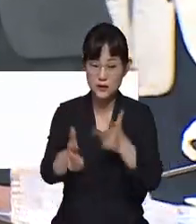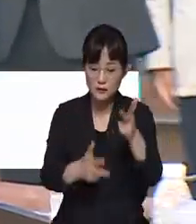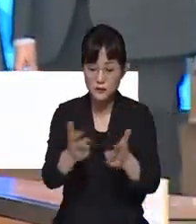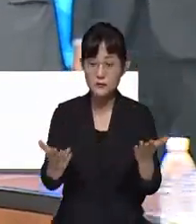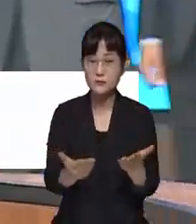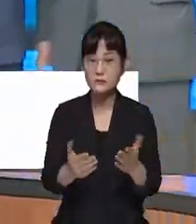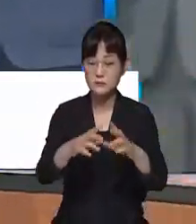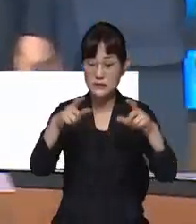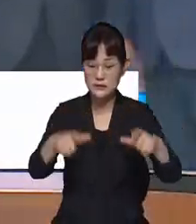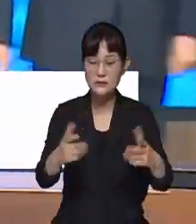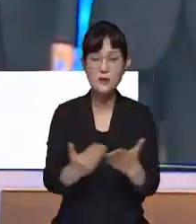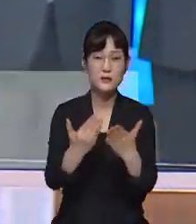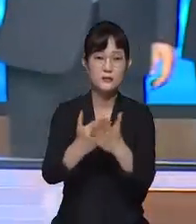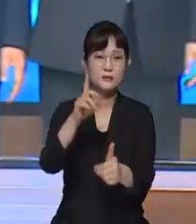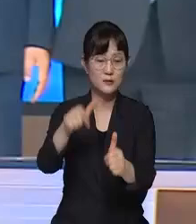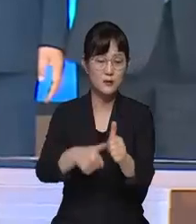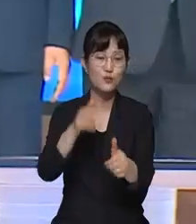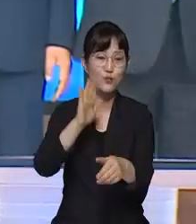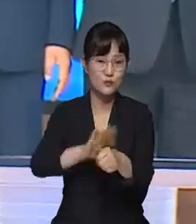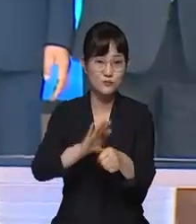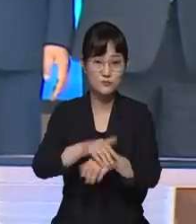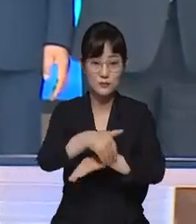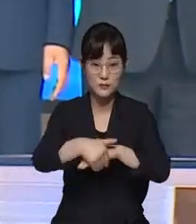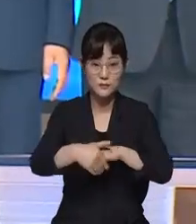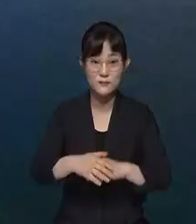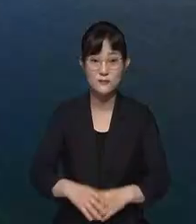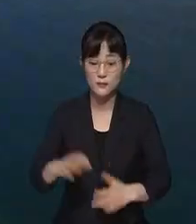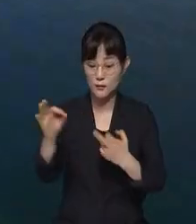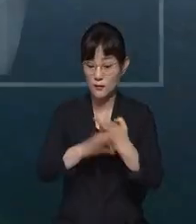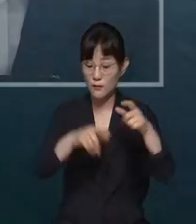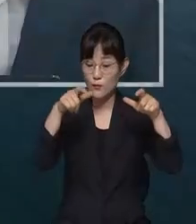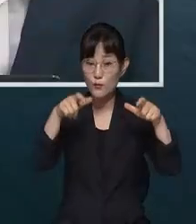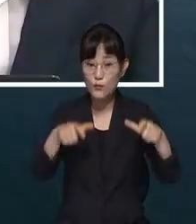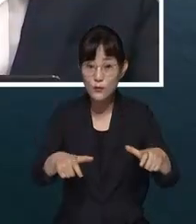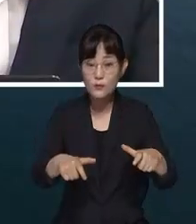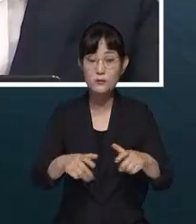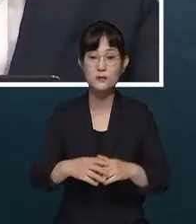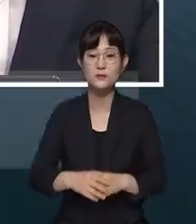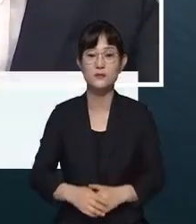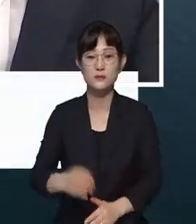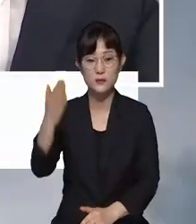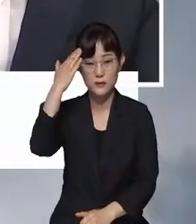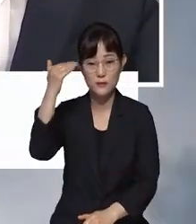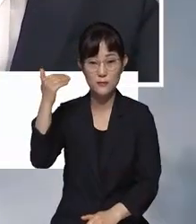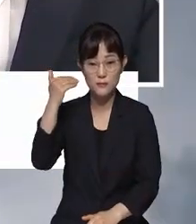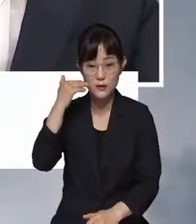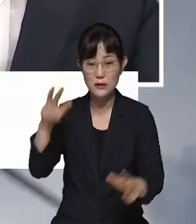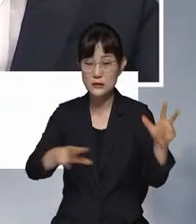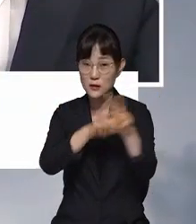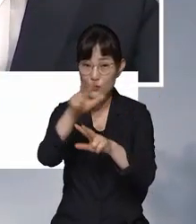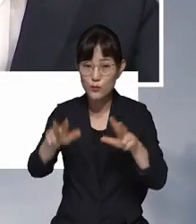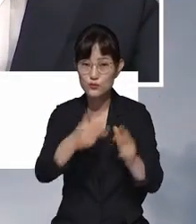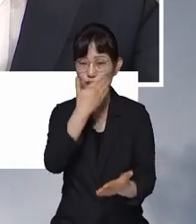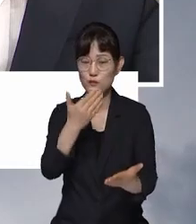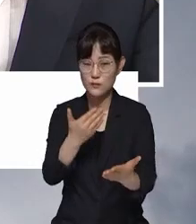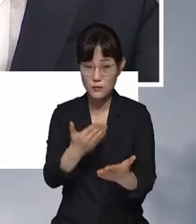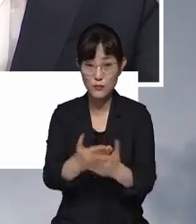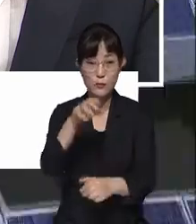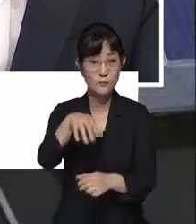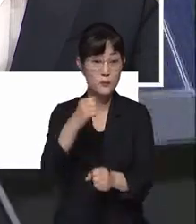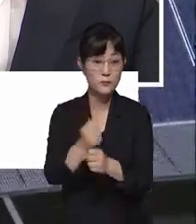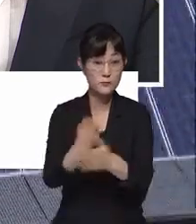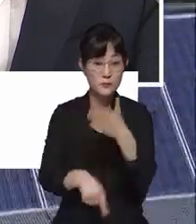산업단지 육성에도 힘을 더할 계획입니다. 선안권을 명실상부한 대한민국 해상풍력의 메카로 만들기